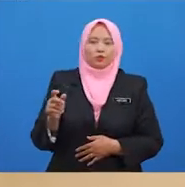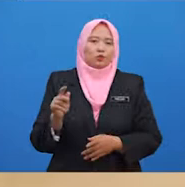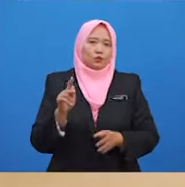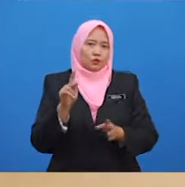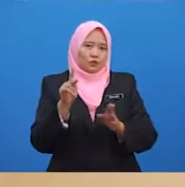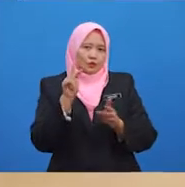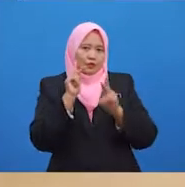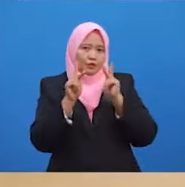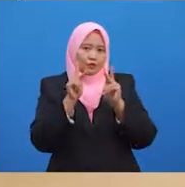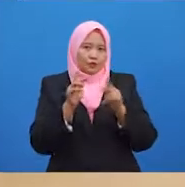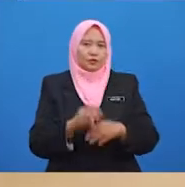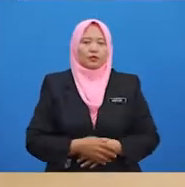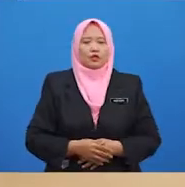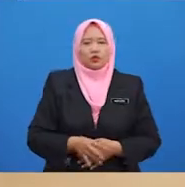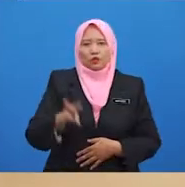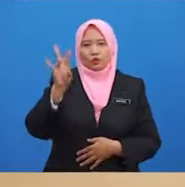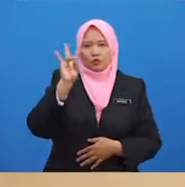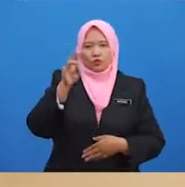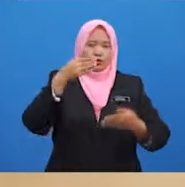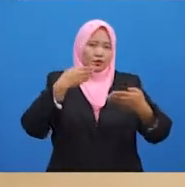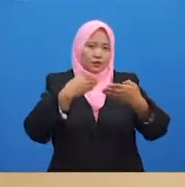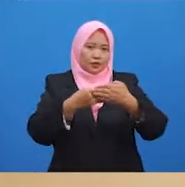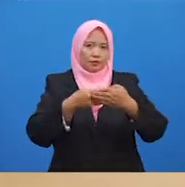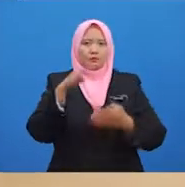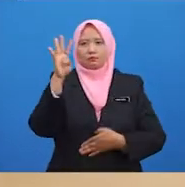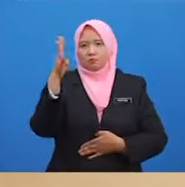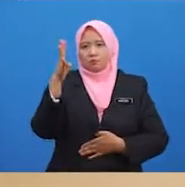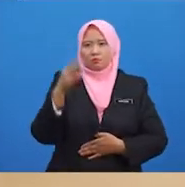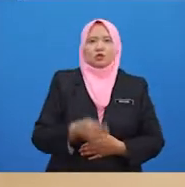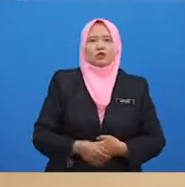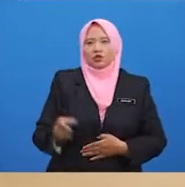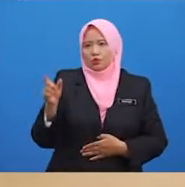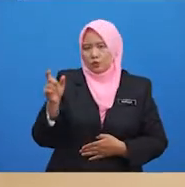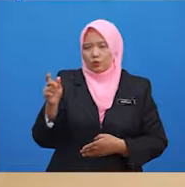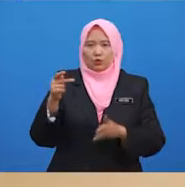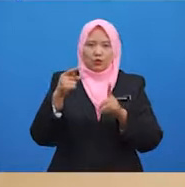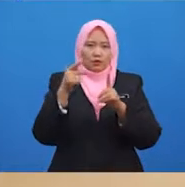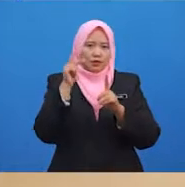7 hingga 14 suku kata sebaris. Lihat pada contoh yang dipaparkan.